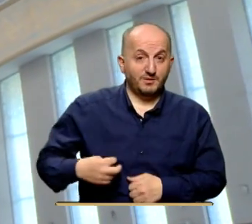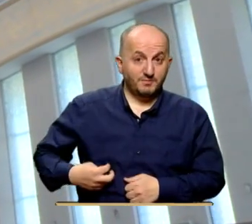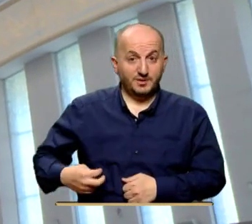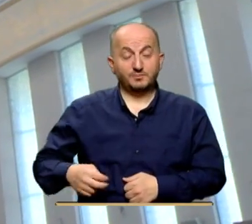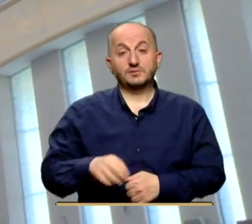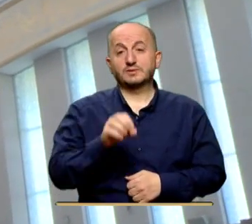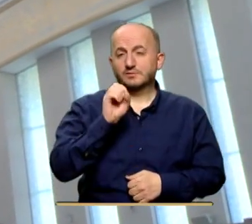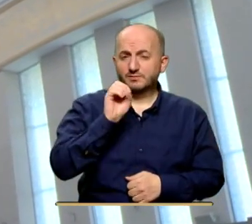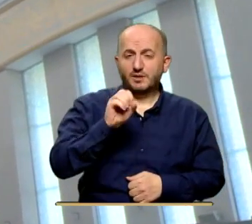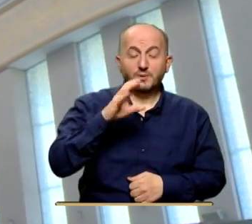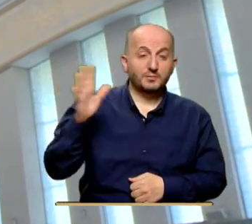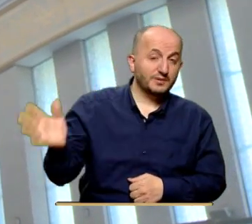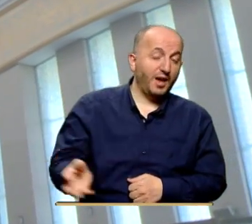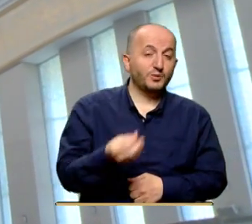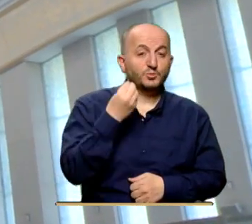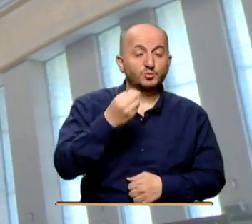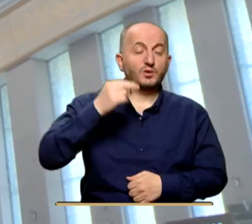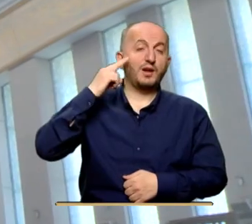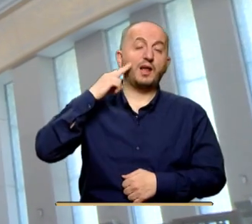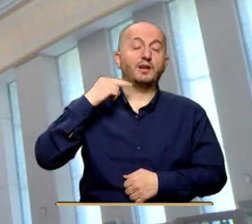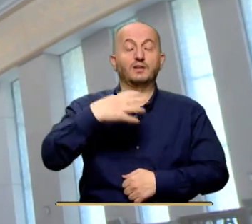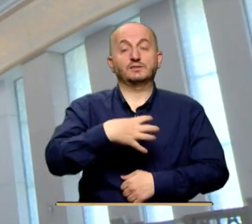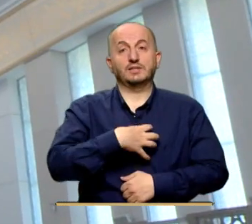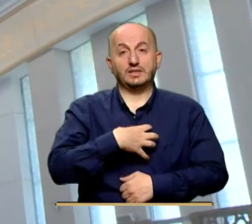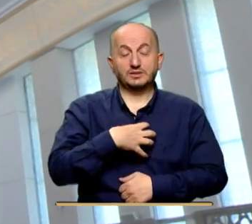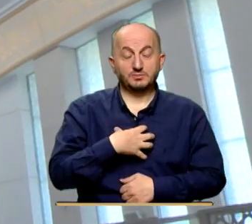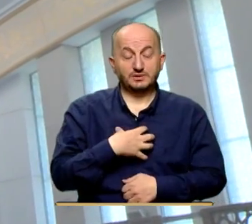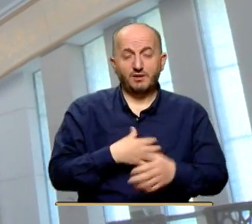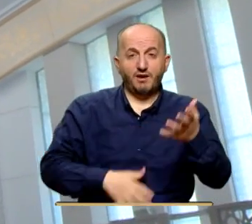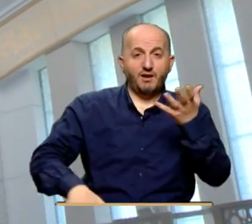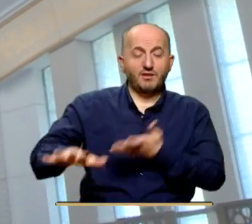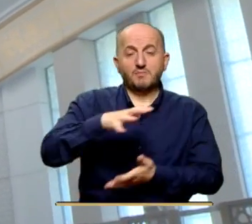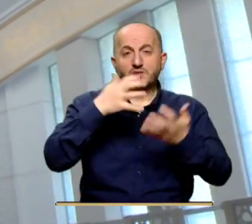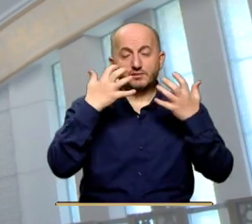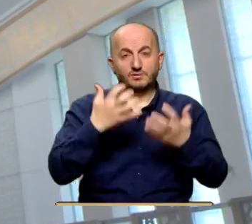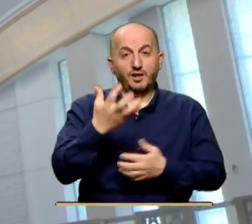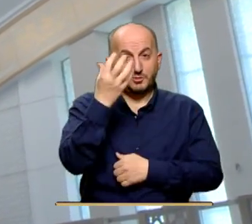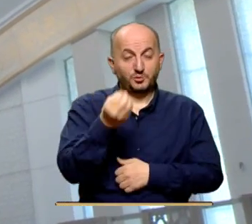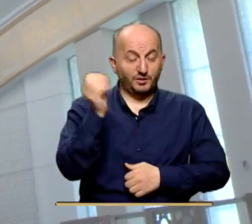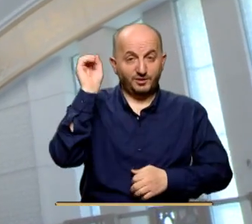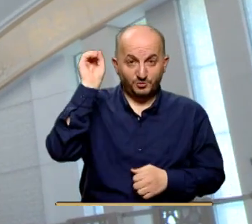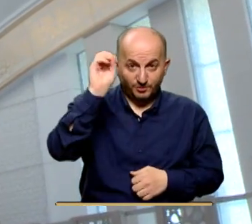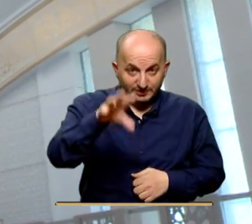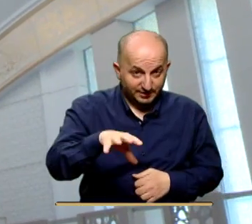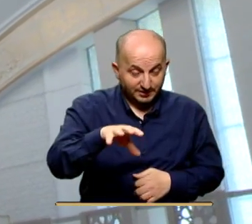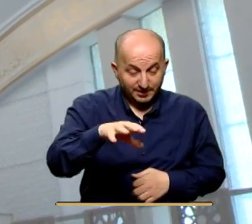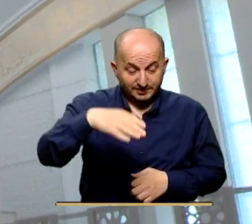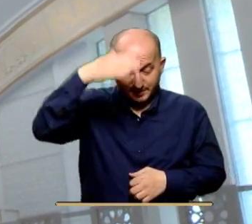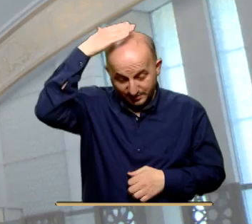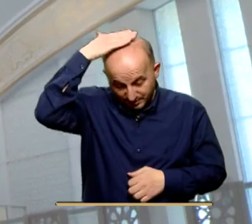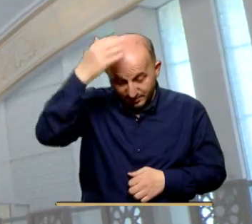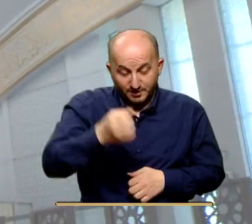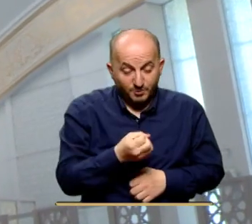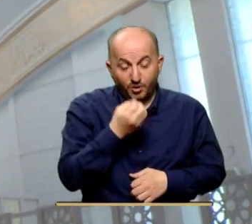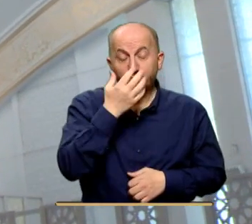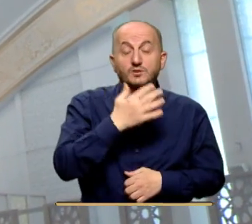Peygamberimiz, rehberimiz, en güzel ahlak sahibi, alemlere rahmet olarak gönderilen Hazreti